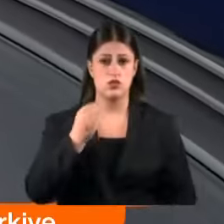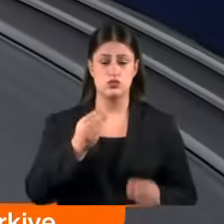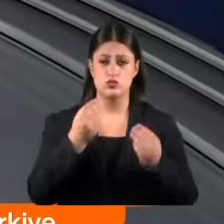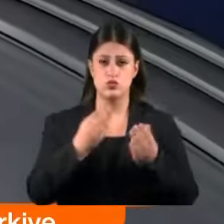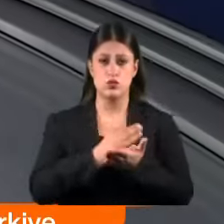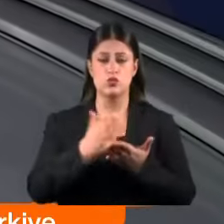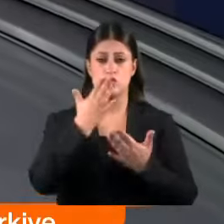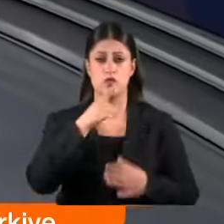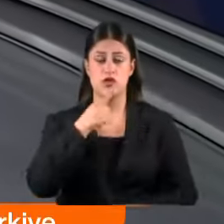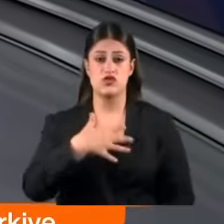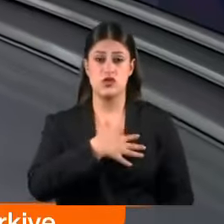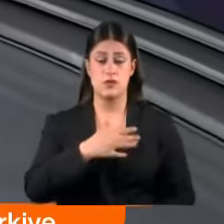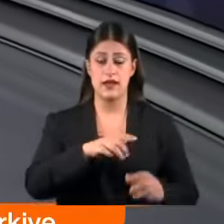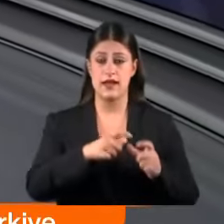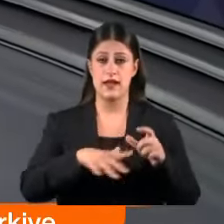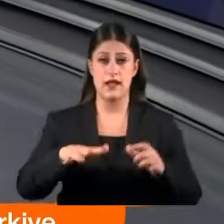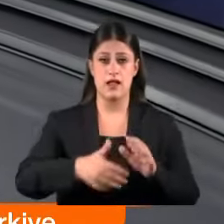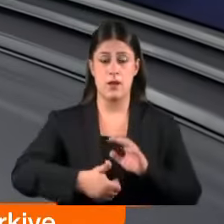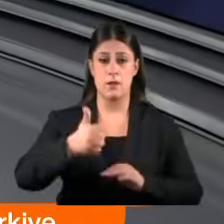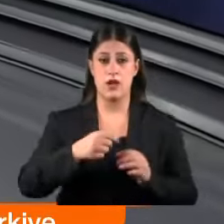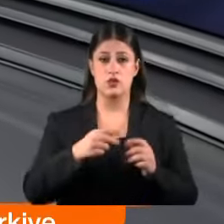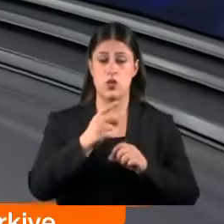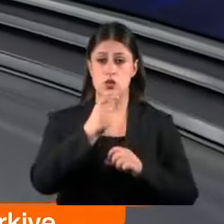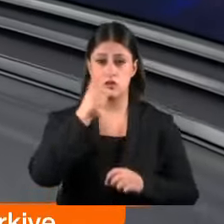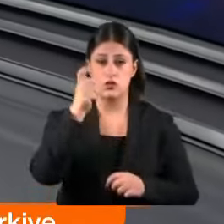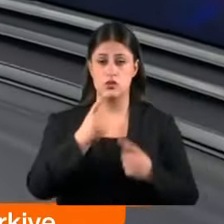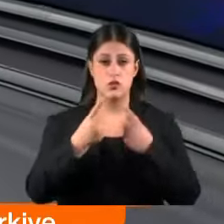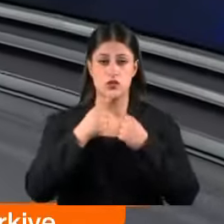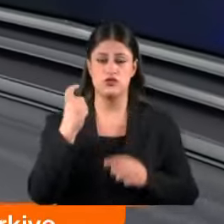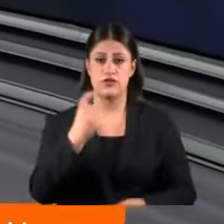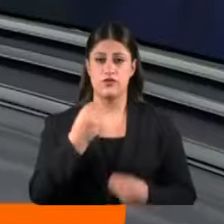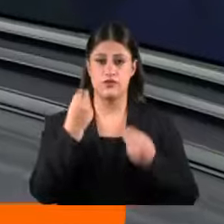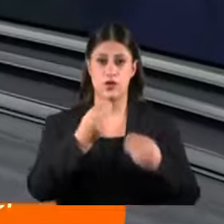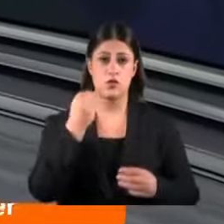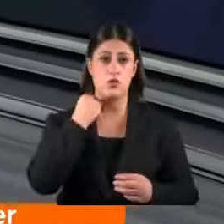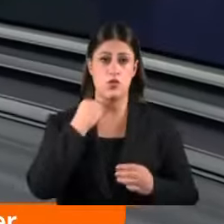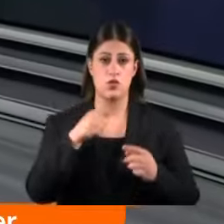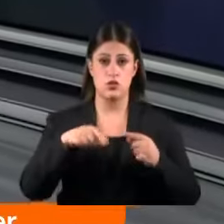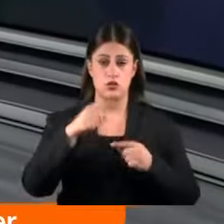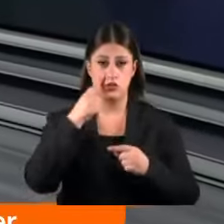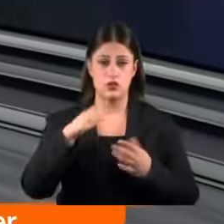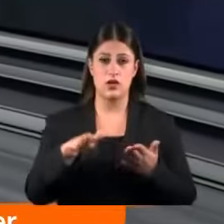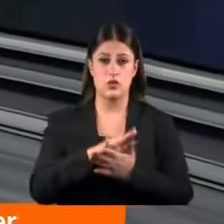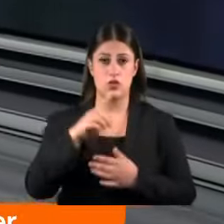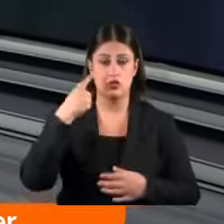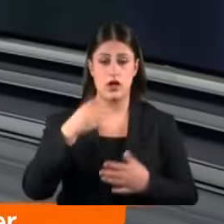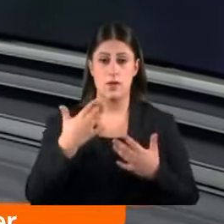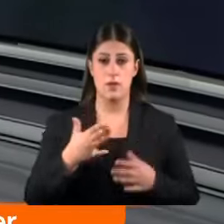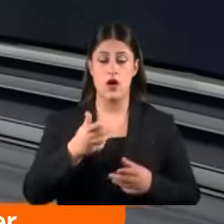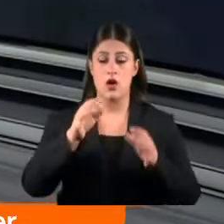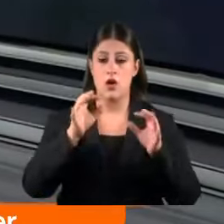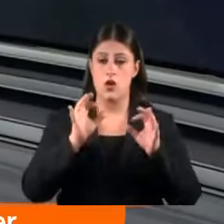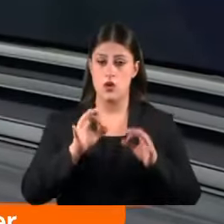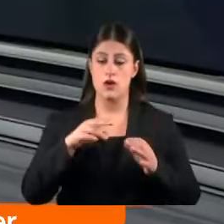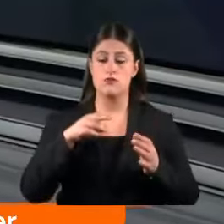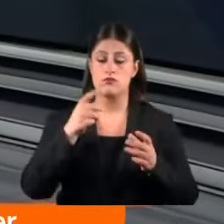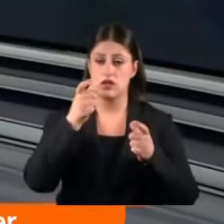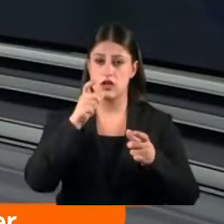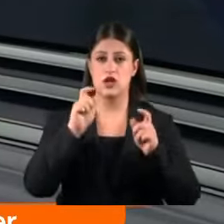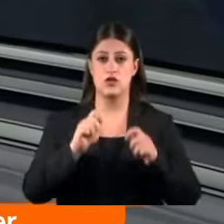dedi. CHP Genel Başkanı Özgür Özel'in eleştirilerine de yanıt verdi. Borçların üzerine yatmak istiyorlar, gereken adımlar atılacak diye